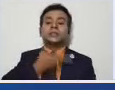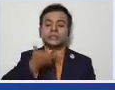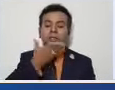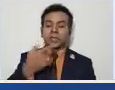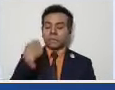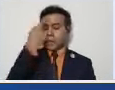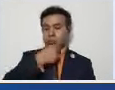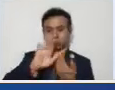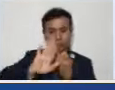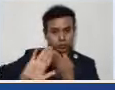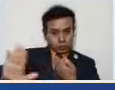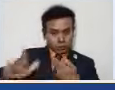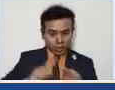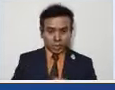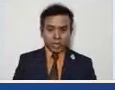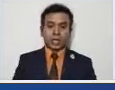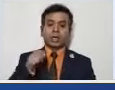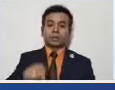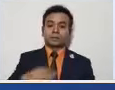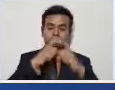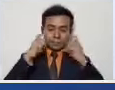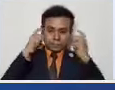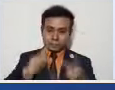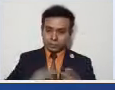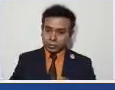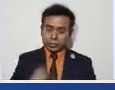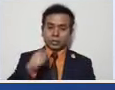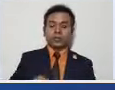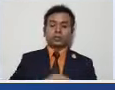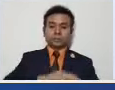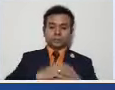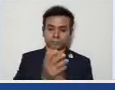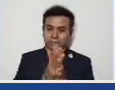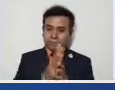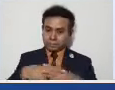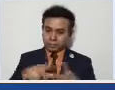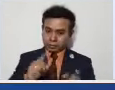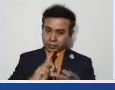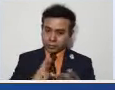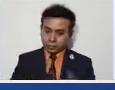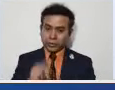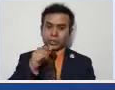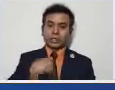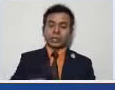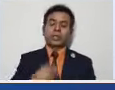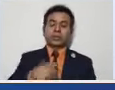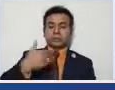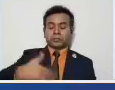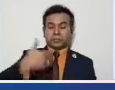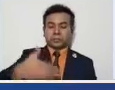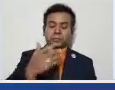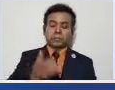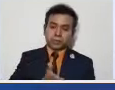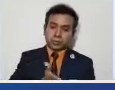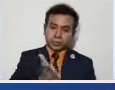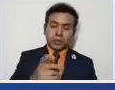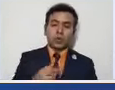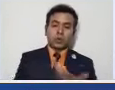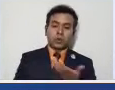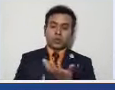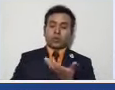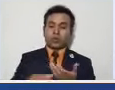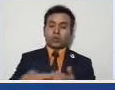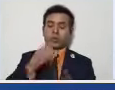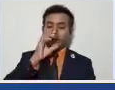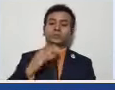অংশগ্রহণ করেছি, যুদ্ধ মোকাবেলার যে অস্ত্র, সে অস্ত্রগুলোর মধ্যে সামাজিক দূরত্ব বজায় রাখা,